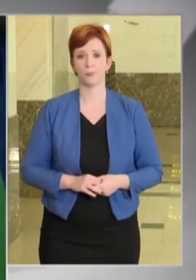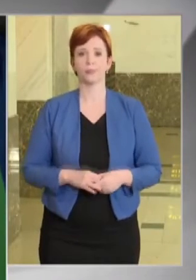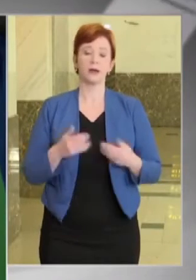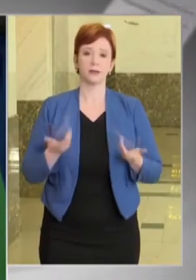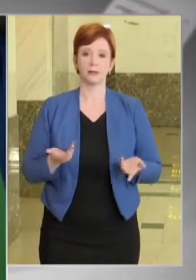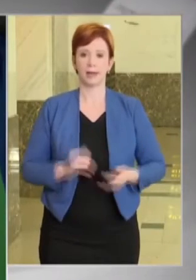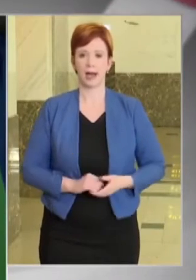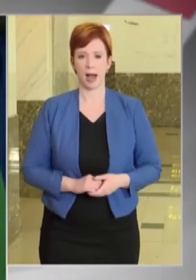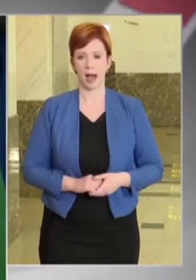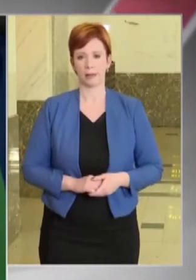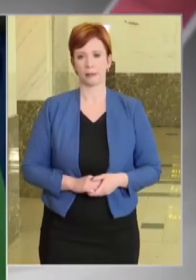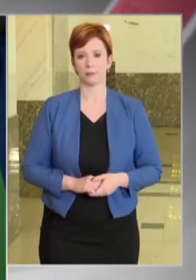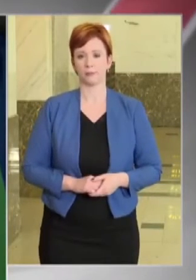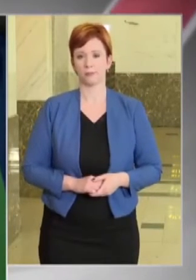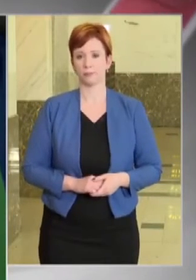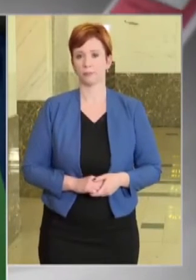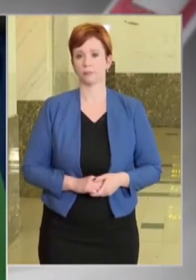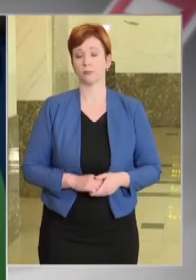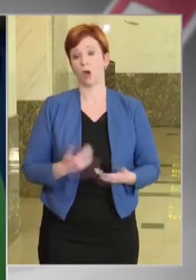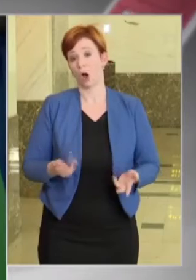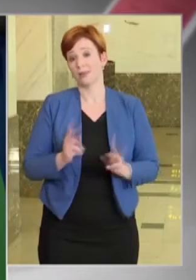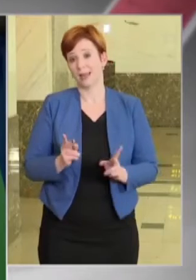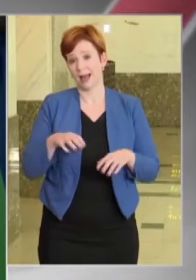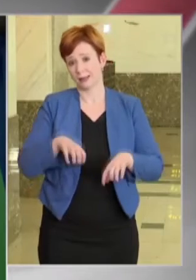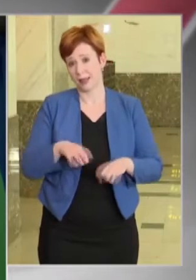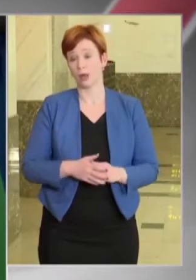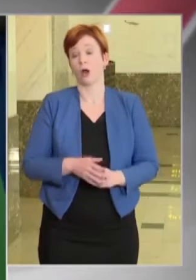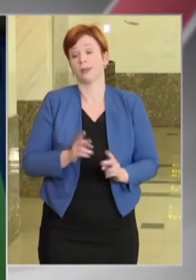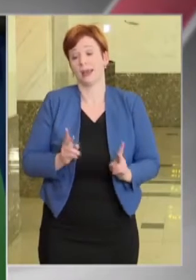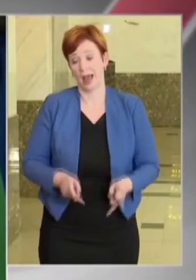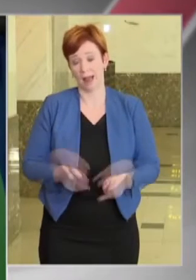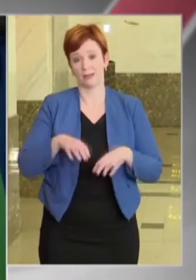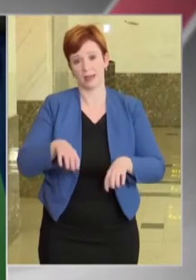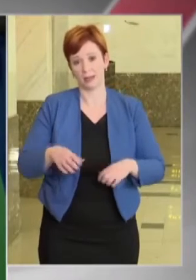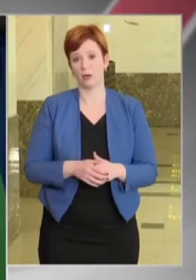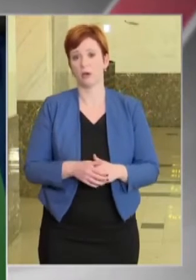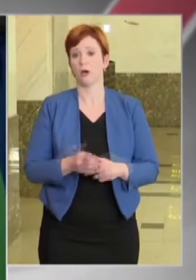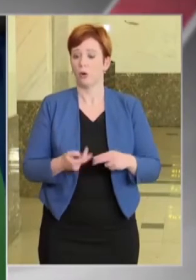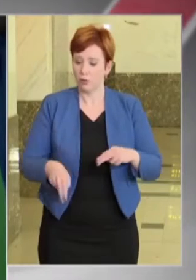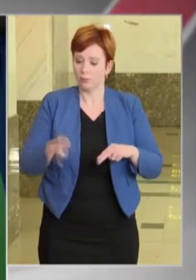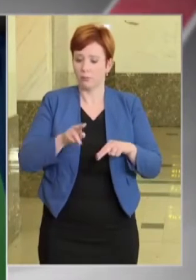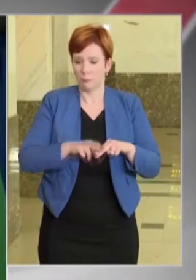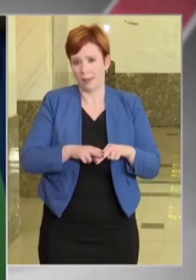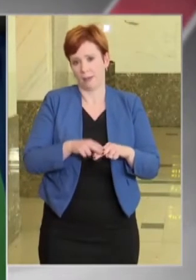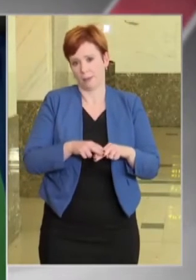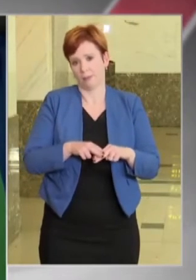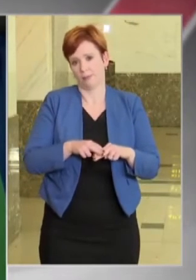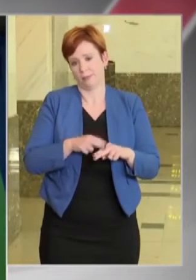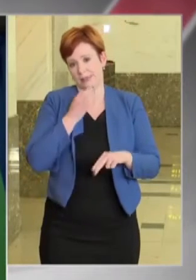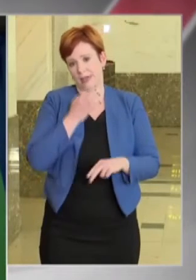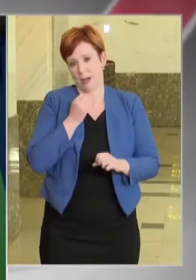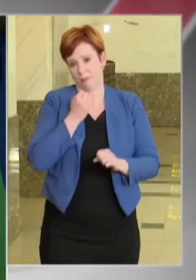Tehát azt lehet és azt kell tenni, hogy még inkább vigyázzunk és tartsuk